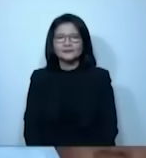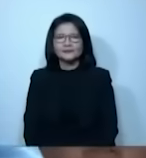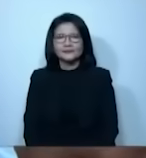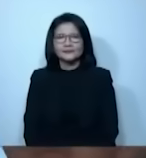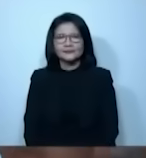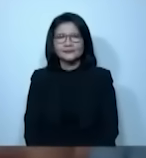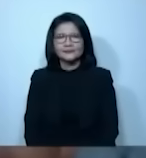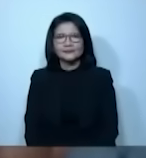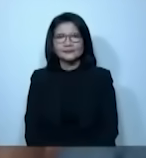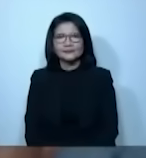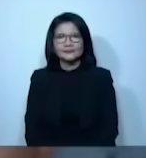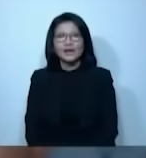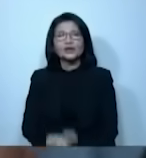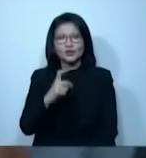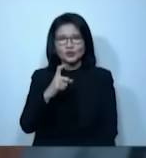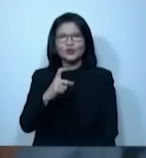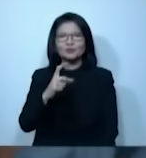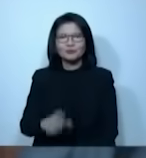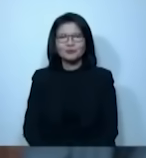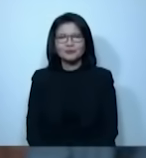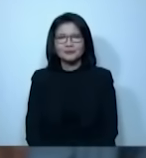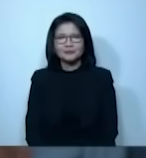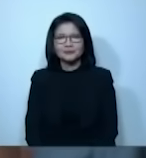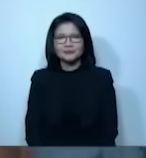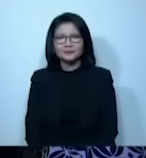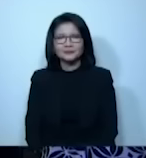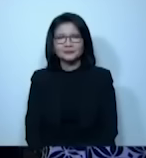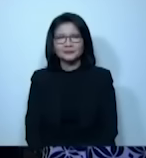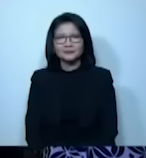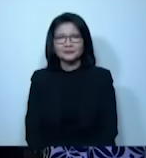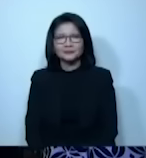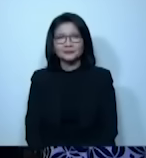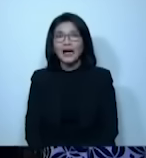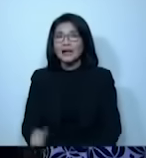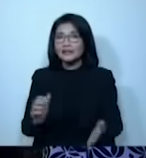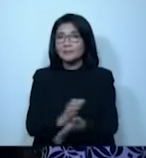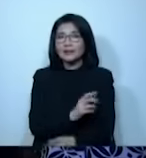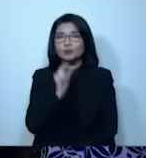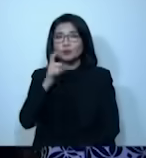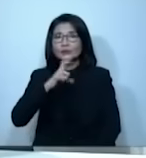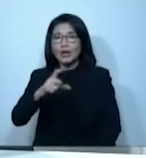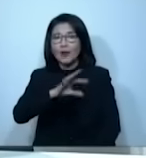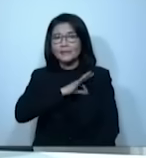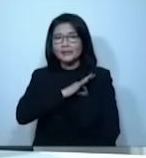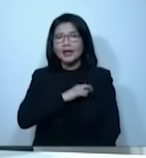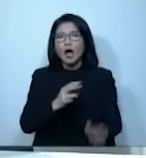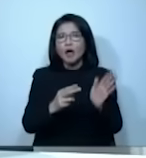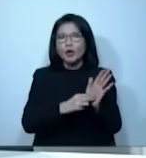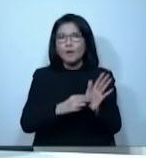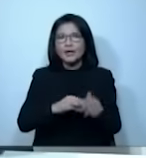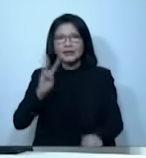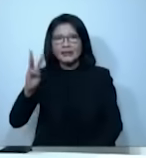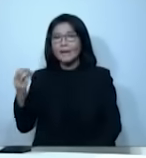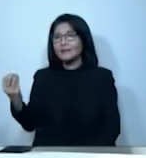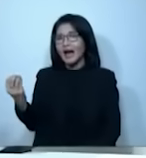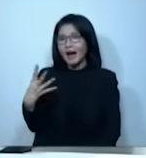waktunya masih ada bapak cukupukup baik selanjutnya kita berikan kesempatan kepada calon Presiden nomor urut 3 untuk